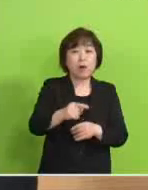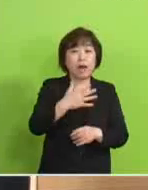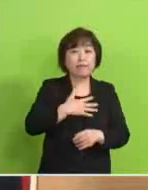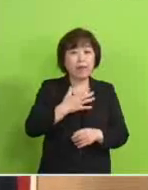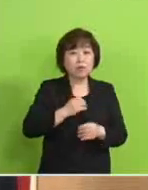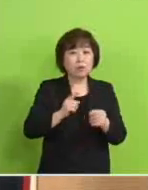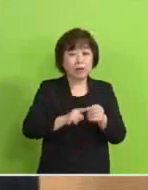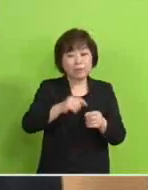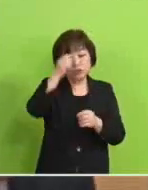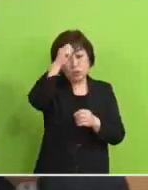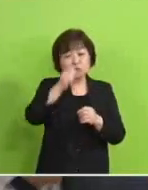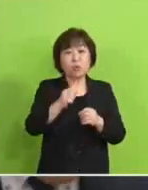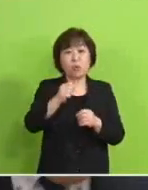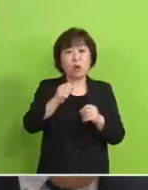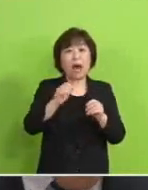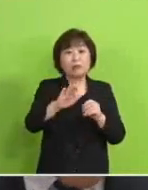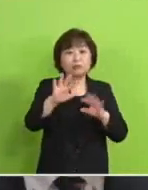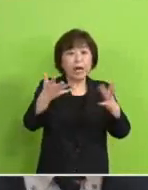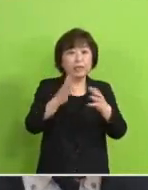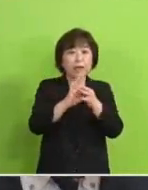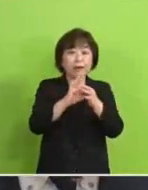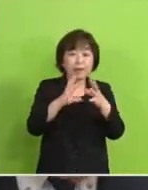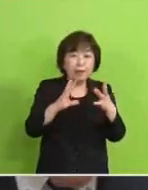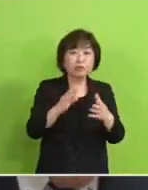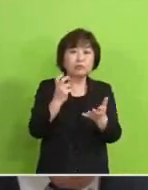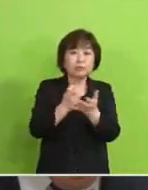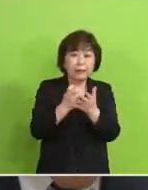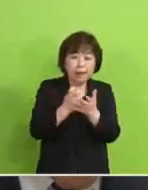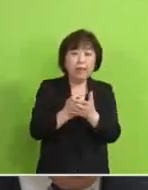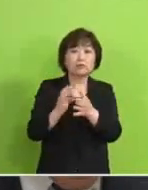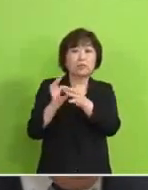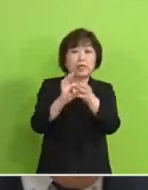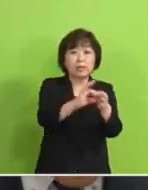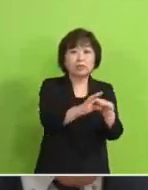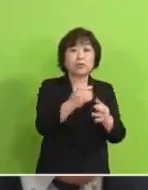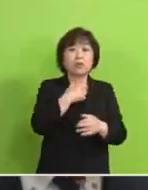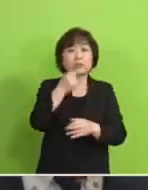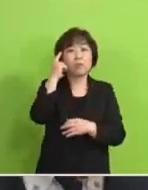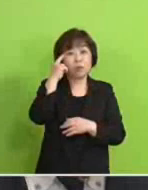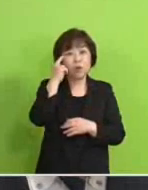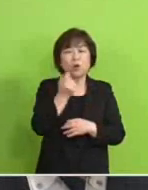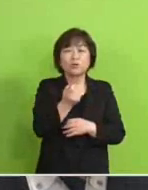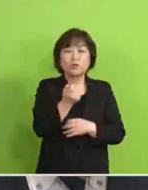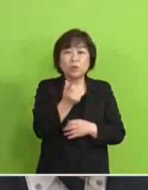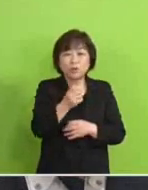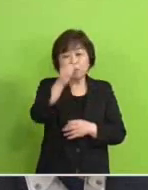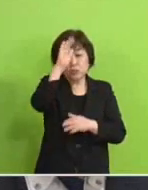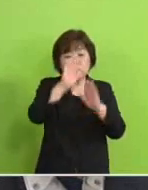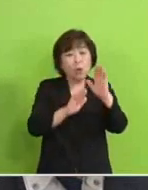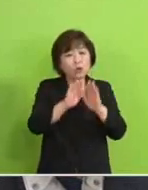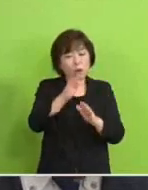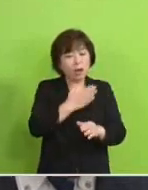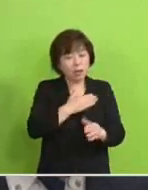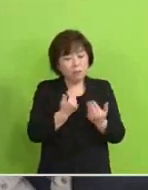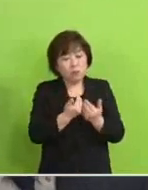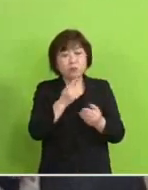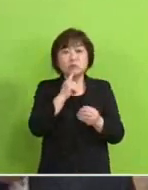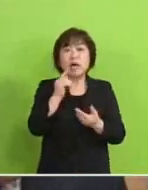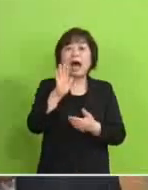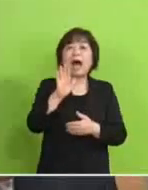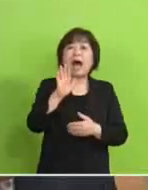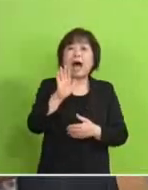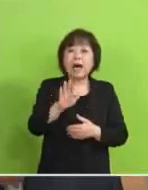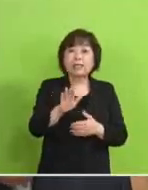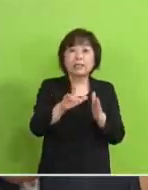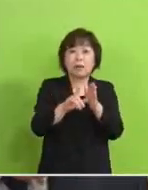のため症状の有無にかかわらず絶対に連絡をいただきたいと思います。そして少しでも症状具合が悪いという